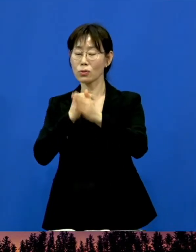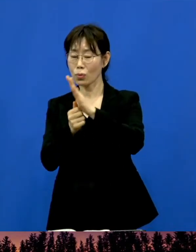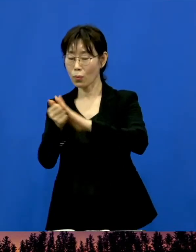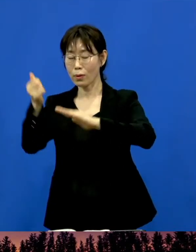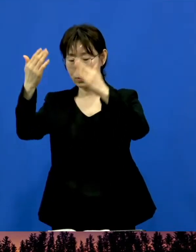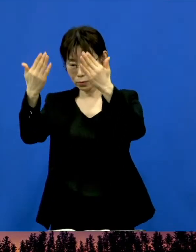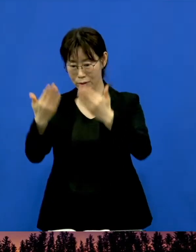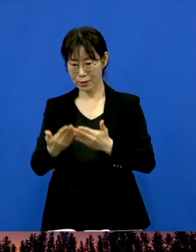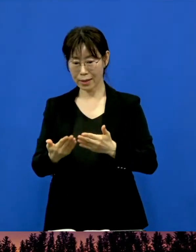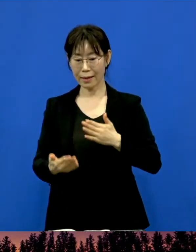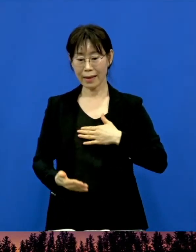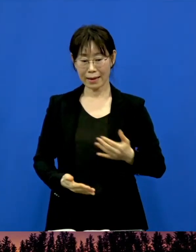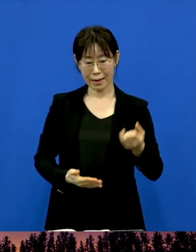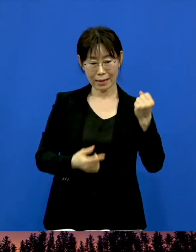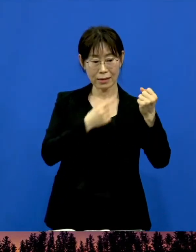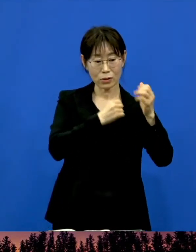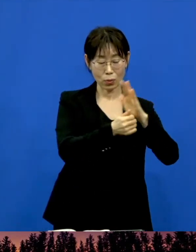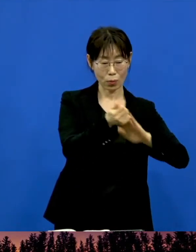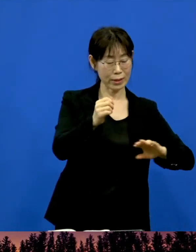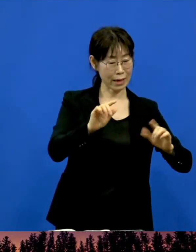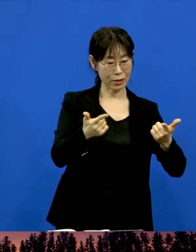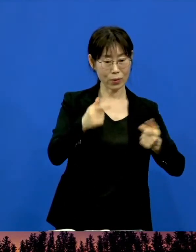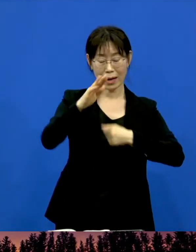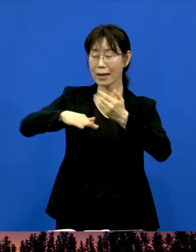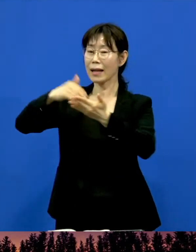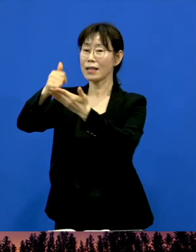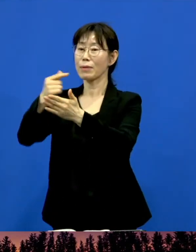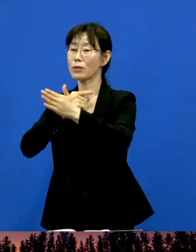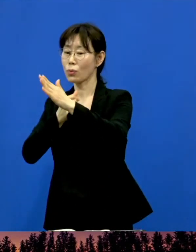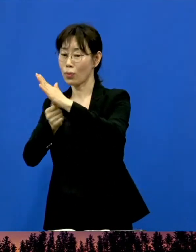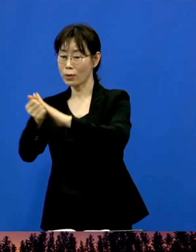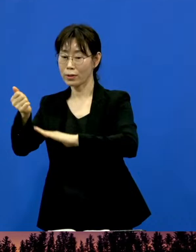아니에요. 하나님이 당신의 소원을 우리 안에 심어주신다는 거예요.